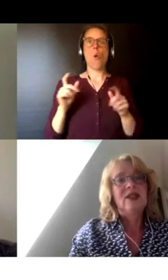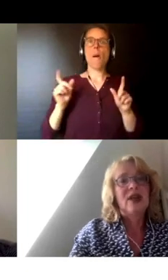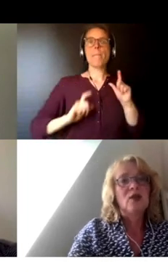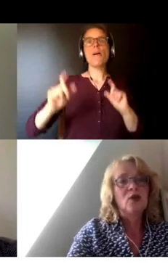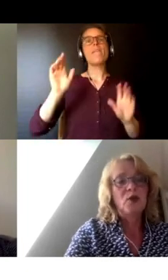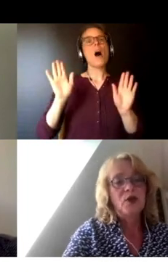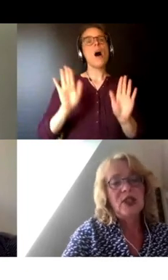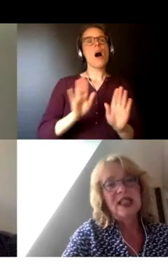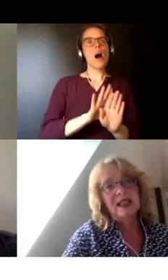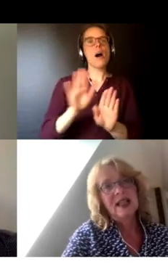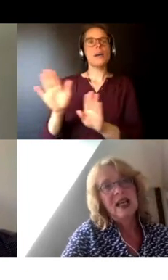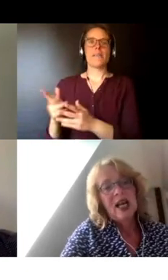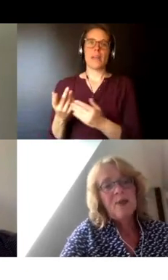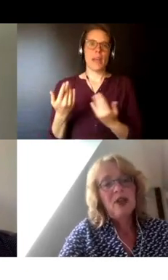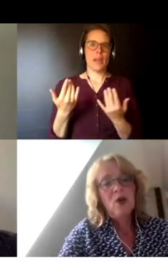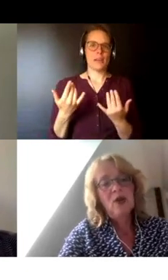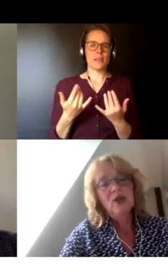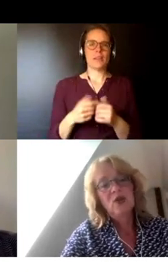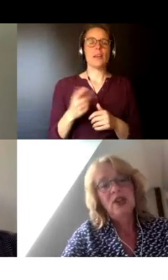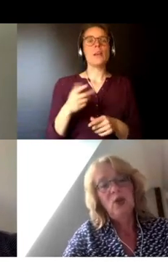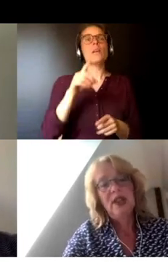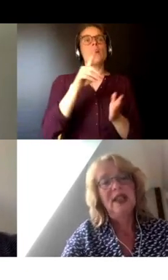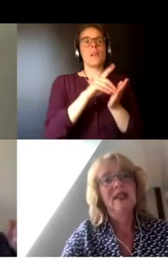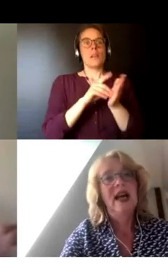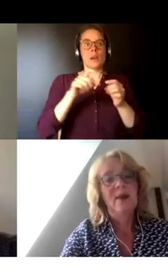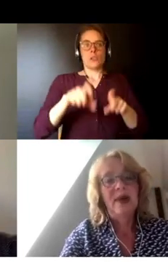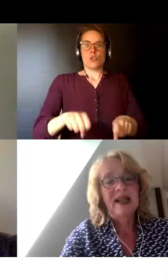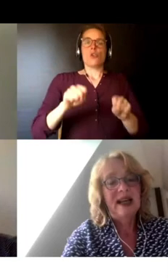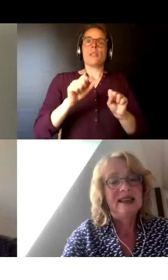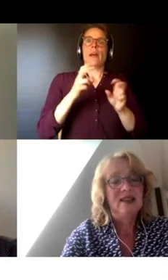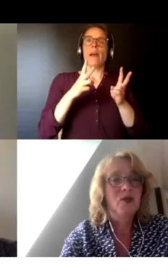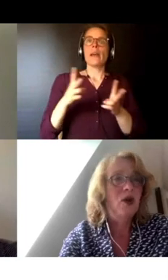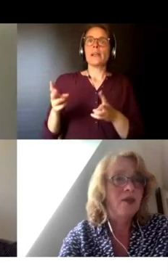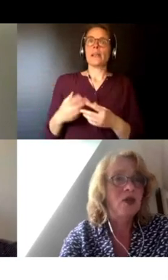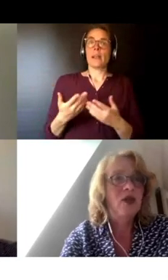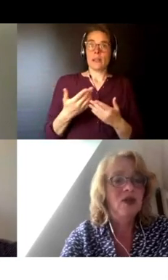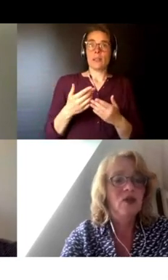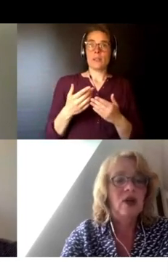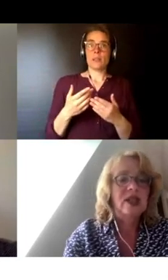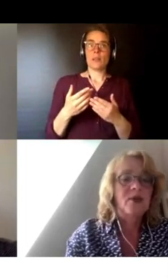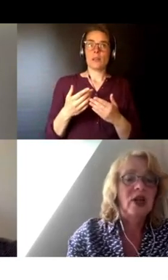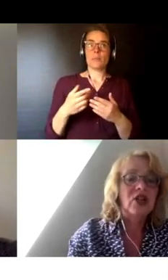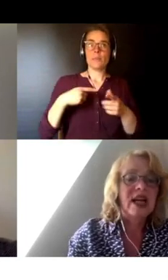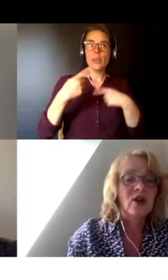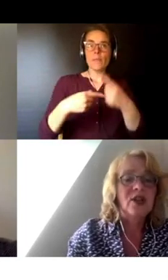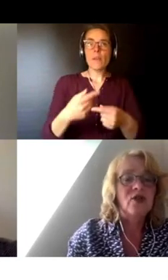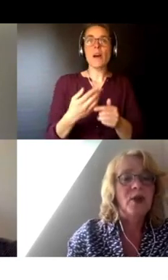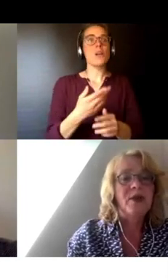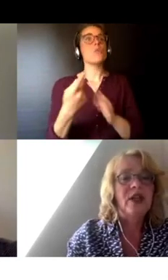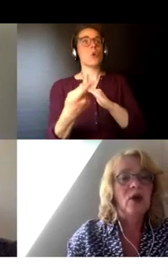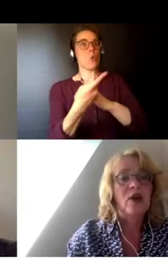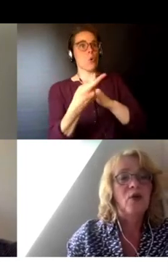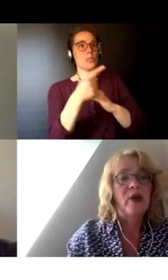grundsätzlich rechtfertigungsbedürftige Datenermittlungen und die Kundinnen haben ein Recht, vorab zu wissen und auch selbst zu entscheiden, ob